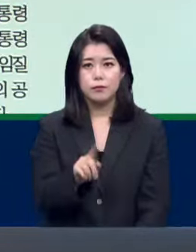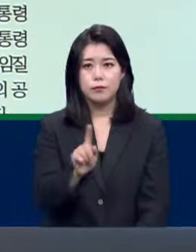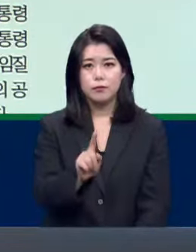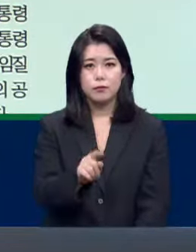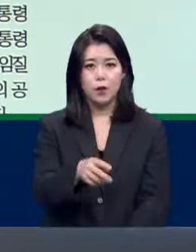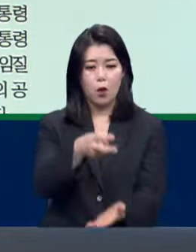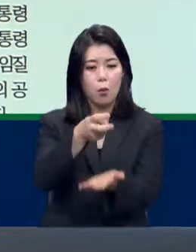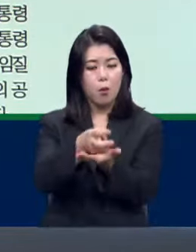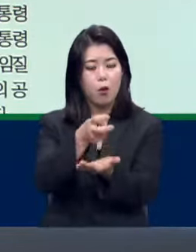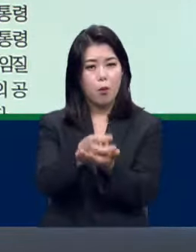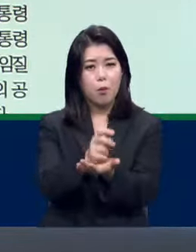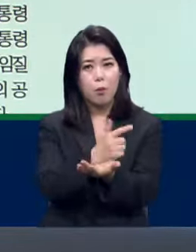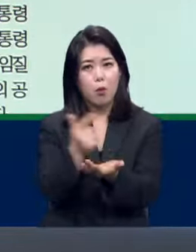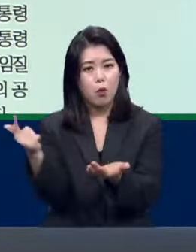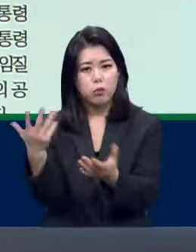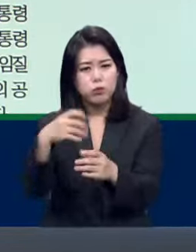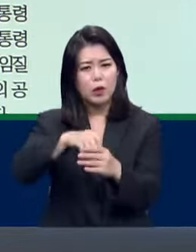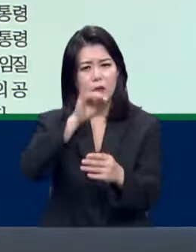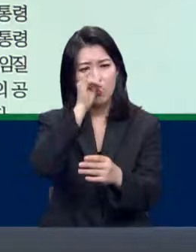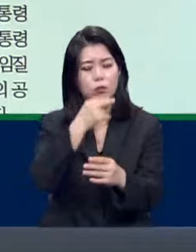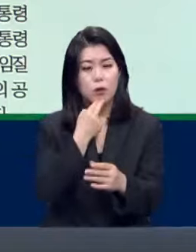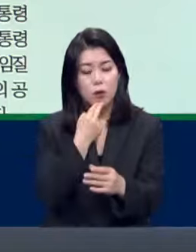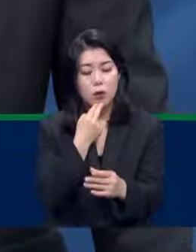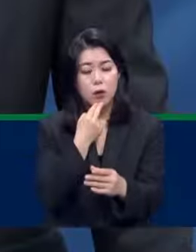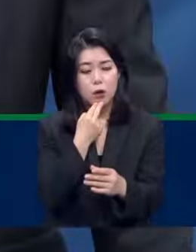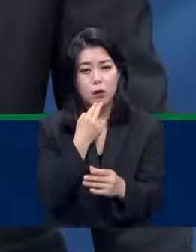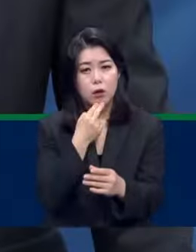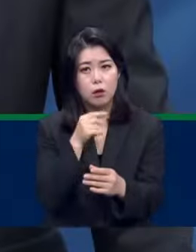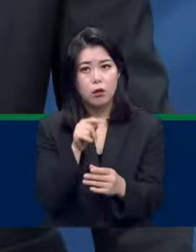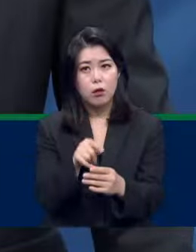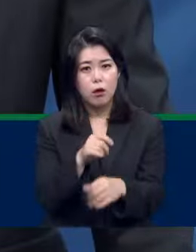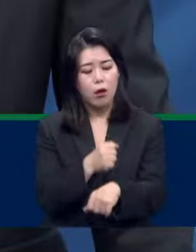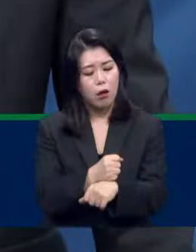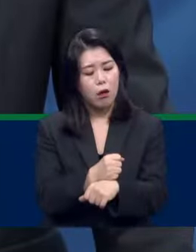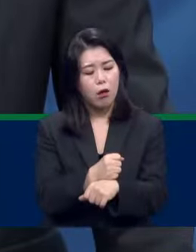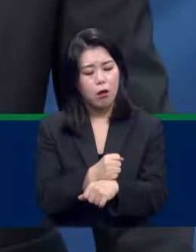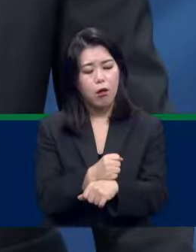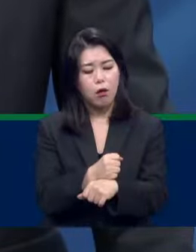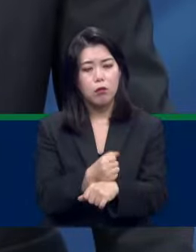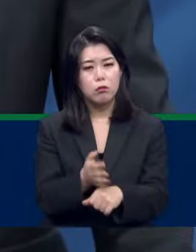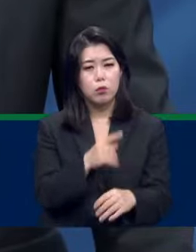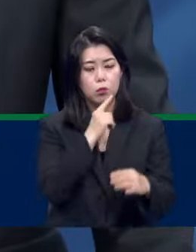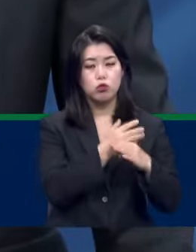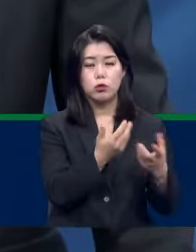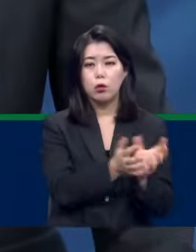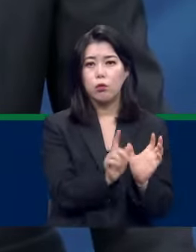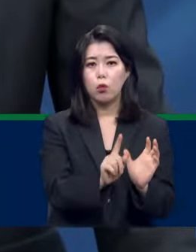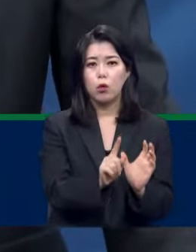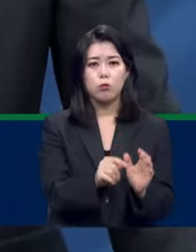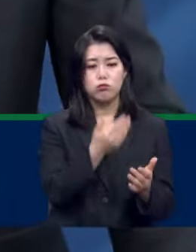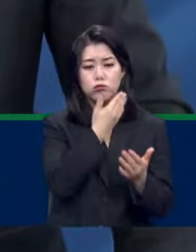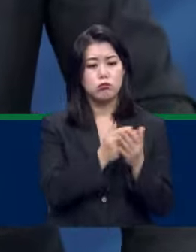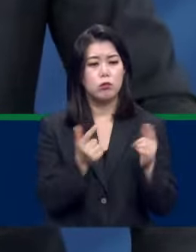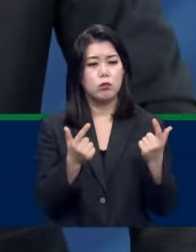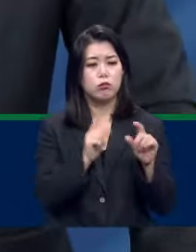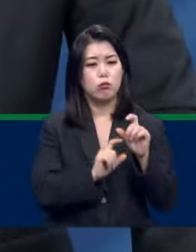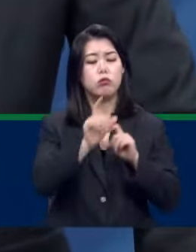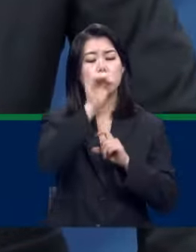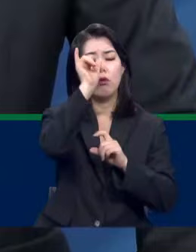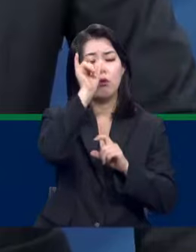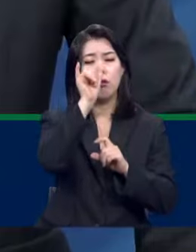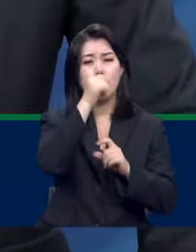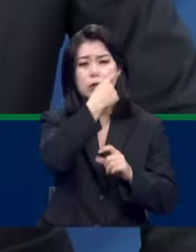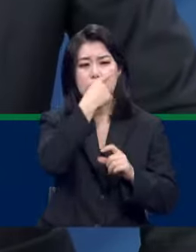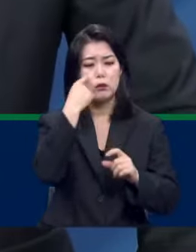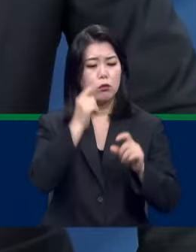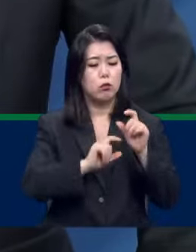저희는 법적으로 이게 적용이 되는 거야 아닌 거야이 얘기를 해야 되나 생각을 했는데 또 민주당에서는 그것도 안 중요해요 우리 더 있거든요